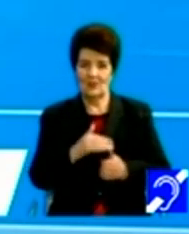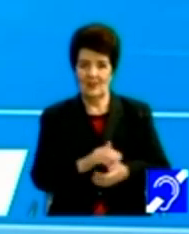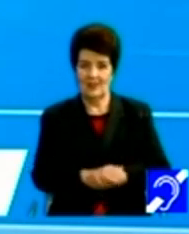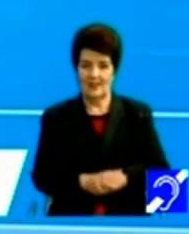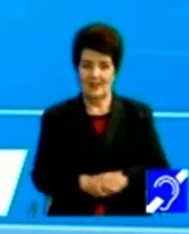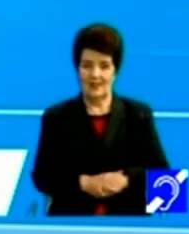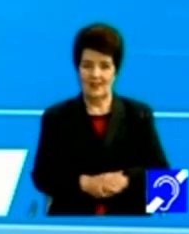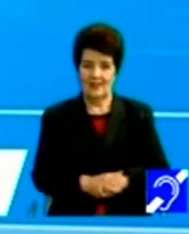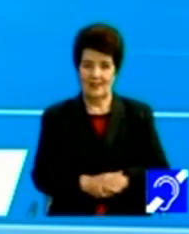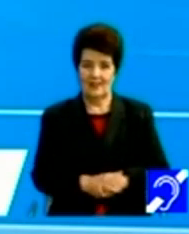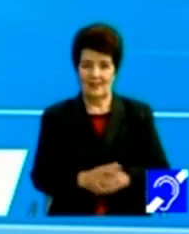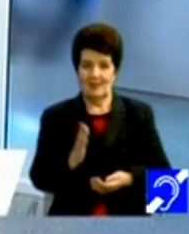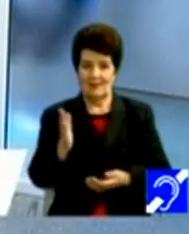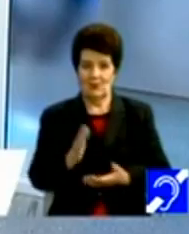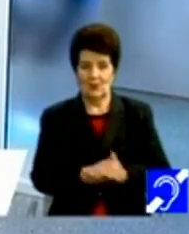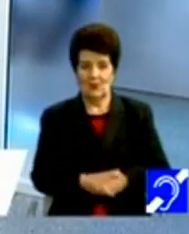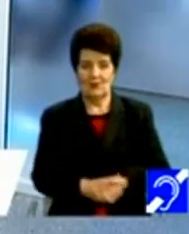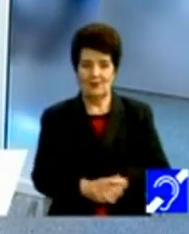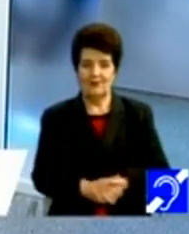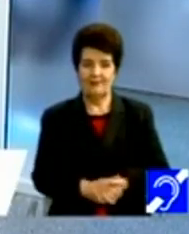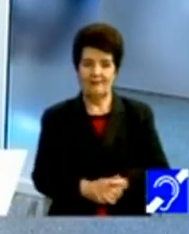la viitorul președinte al Republicii Moldova.